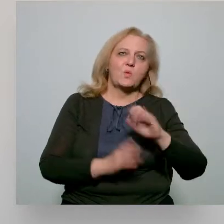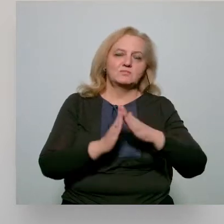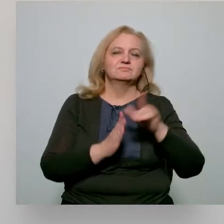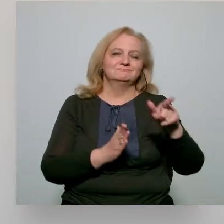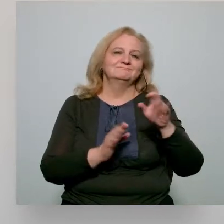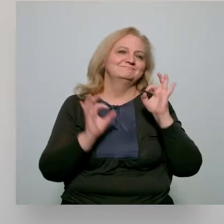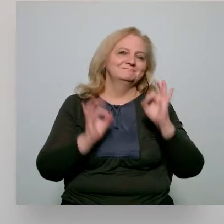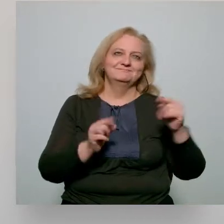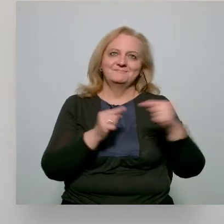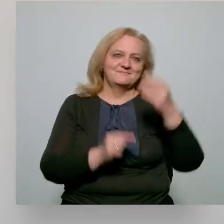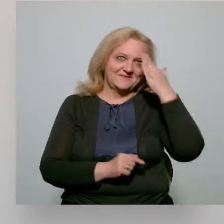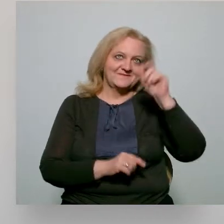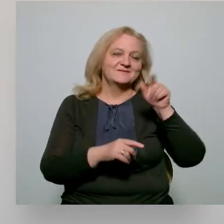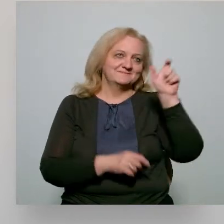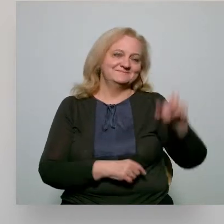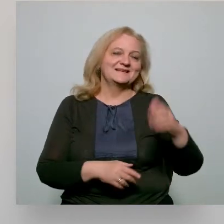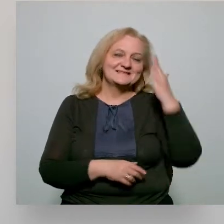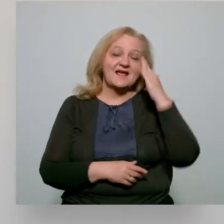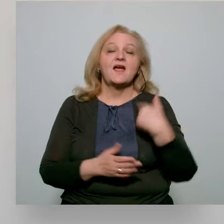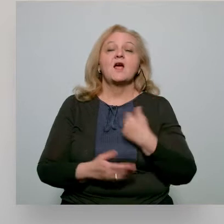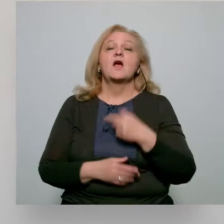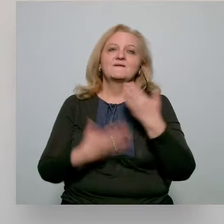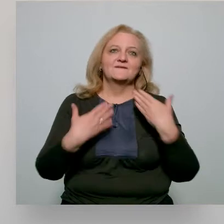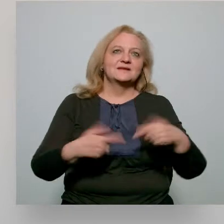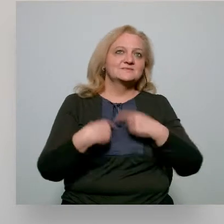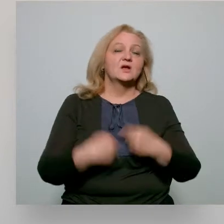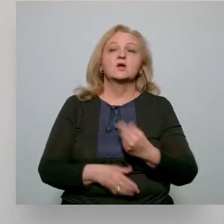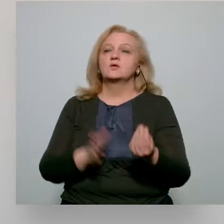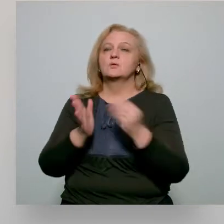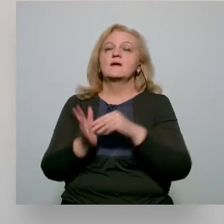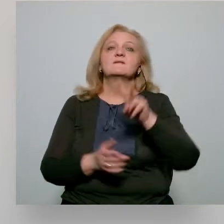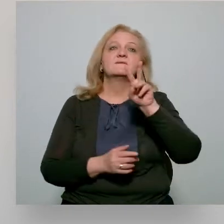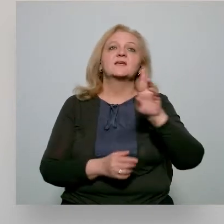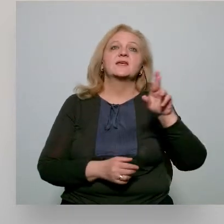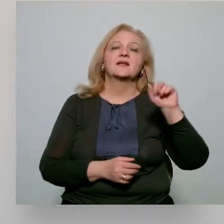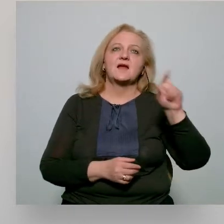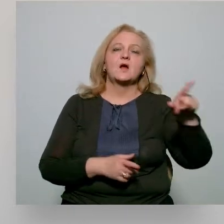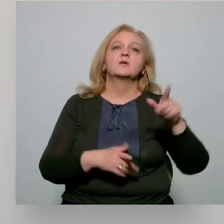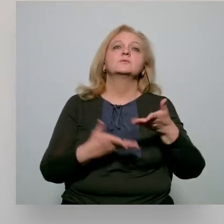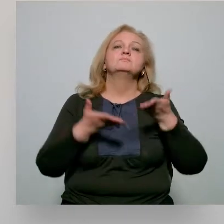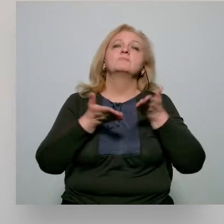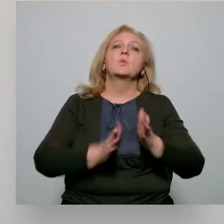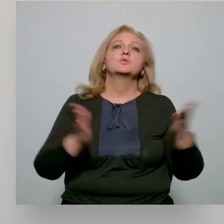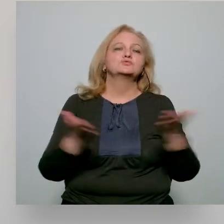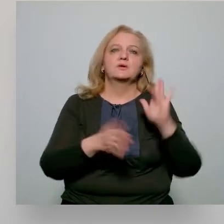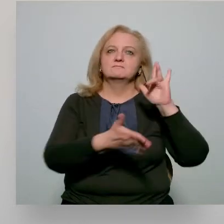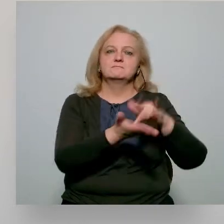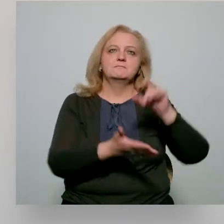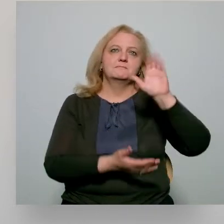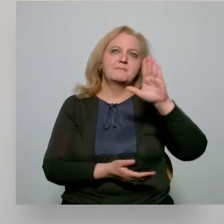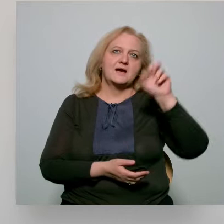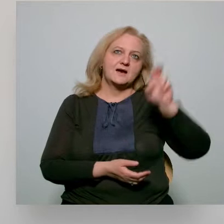witamy serdecznie. Może jeszcze będę dodawał, bo to też istotne. Pani Wira urodziła się w Bachmaczu, o ile